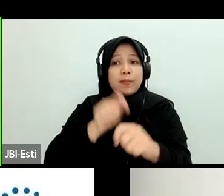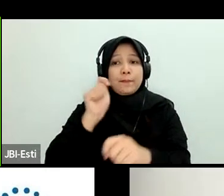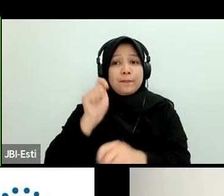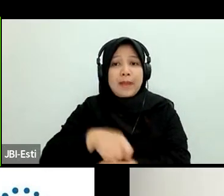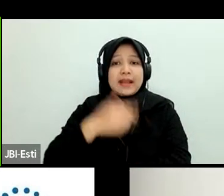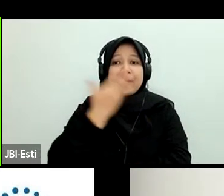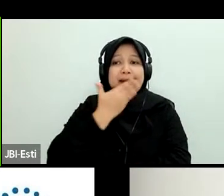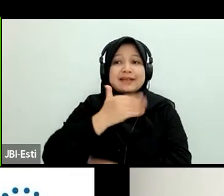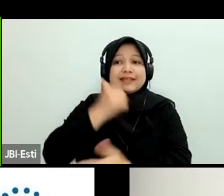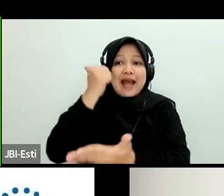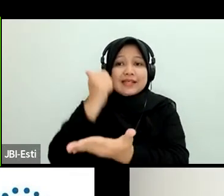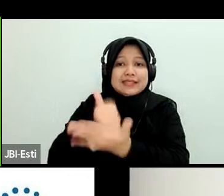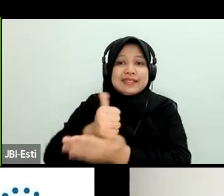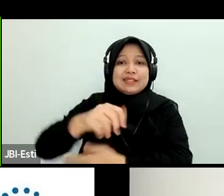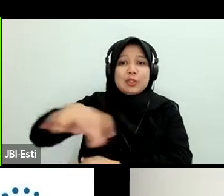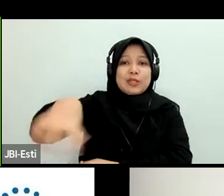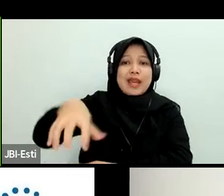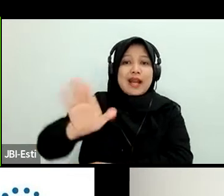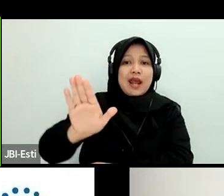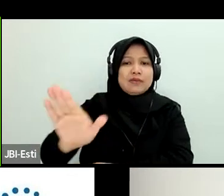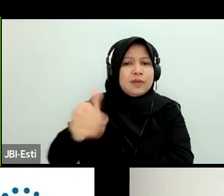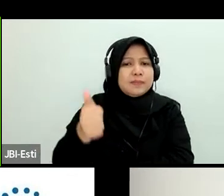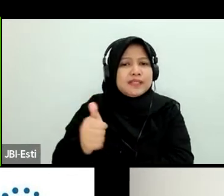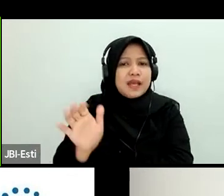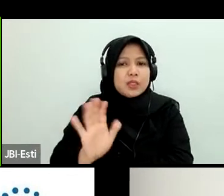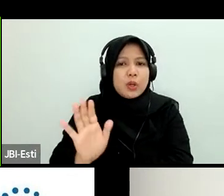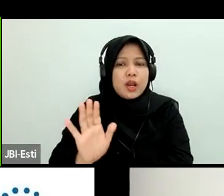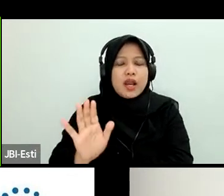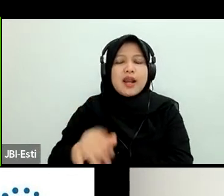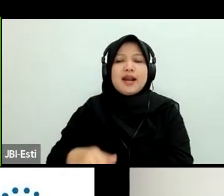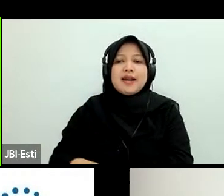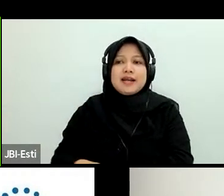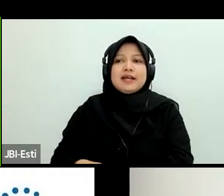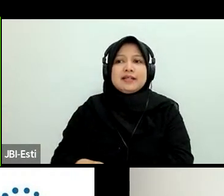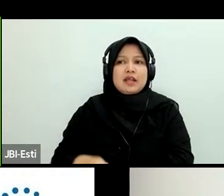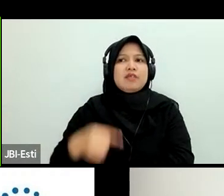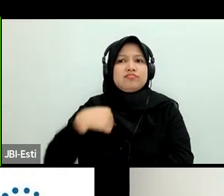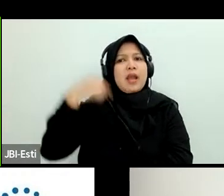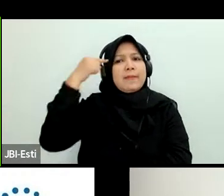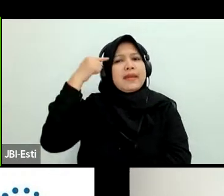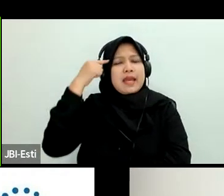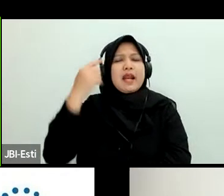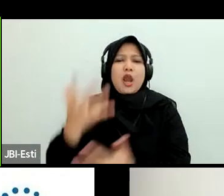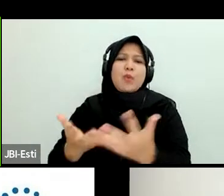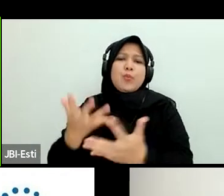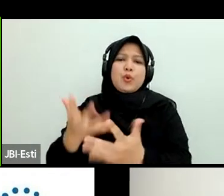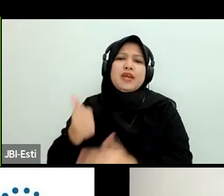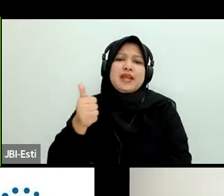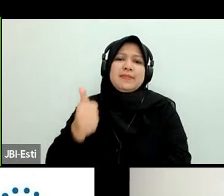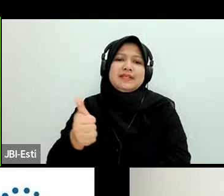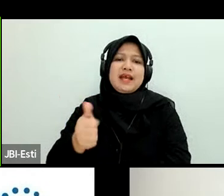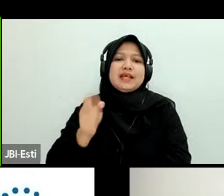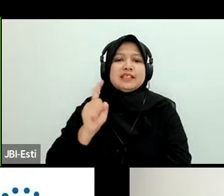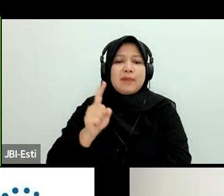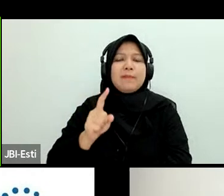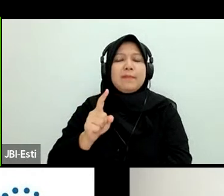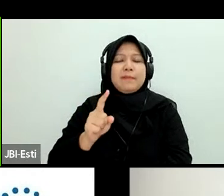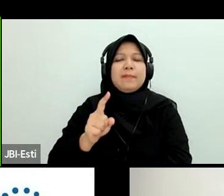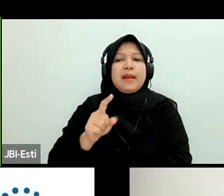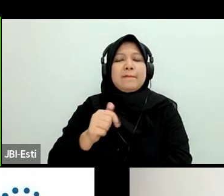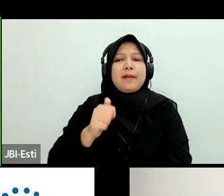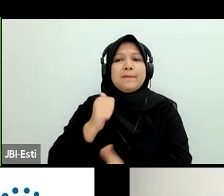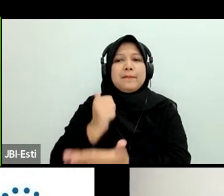bahasa aslinya gitu Saya kira itu satu hal yang mungkin apalagi memang kebutuhannya konkrit gitu ya